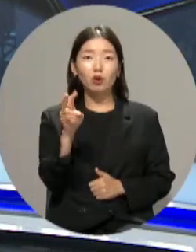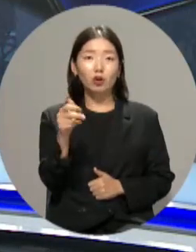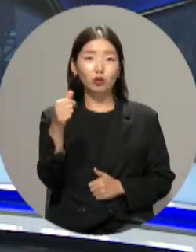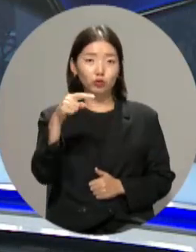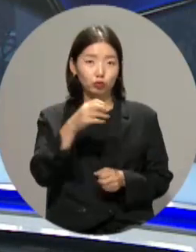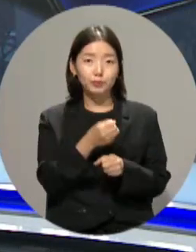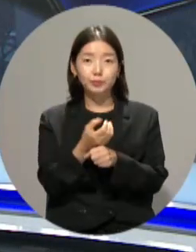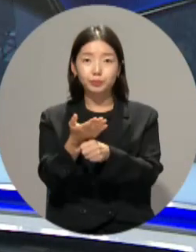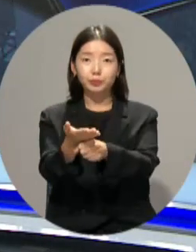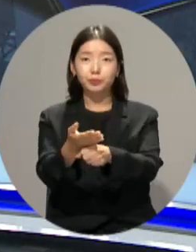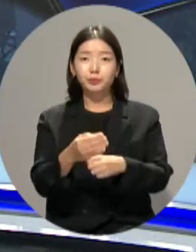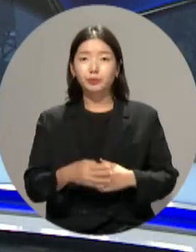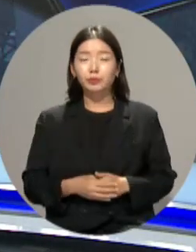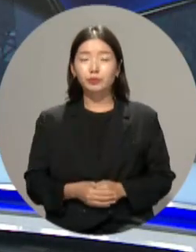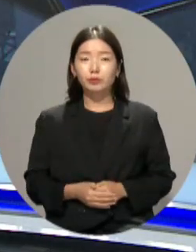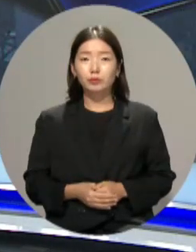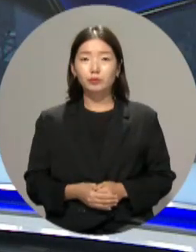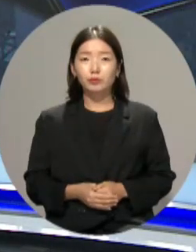기자가 취재했습니다